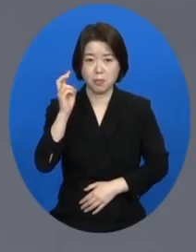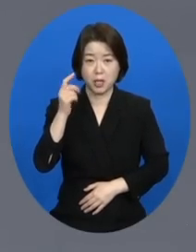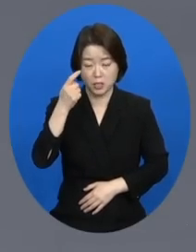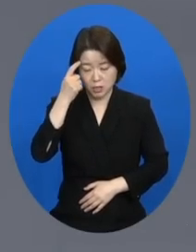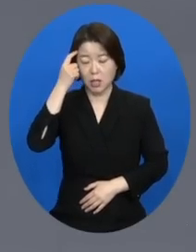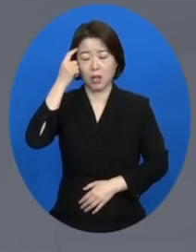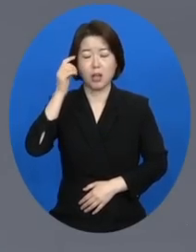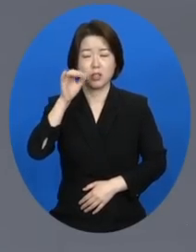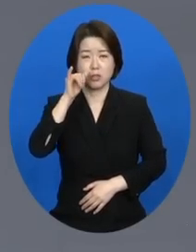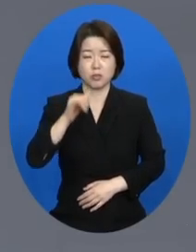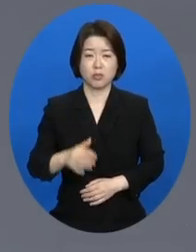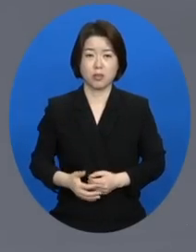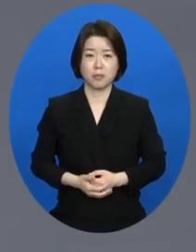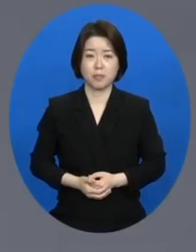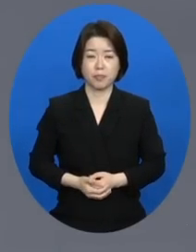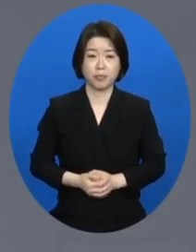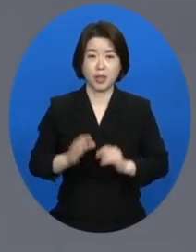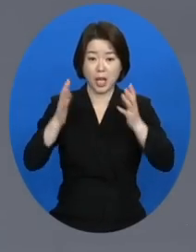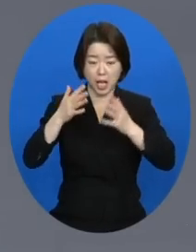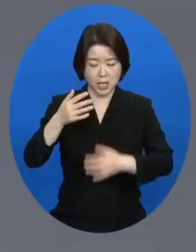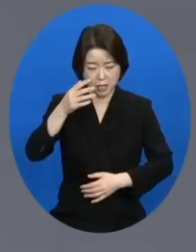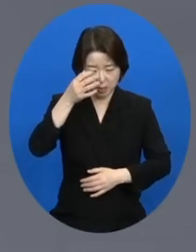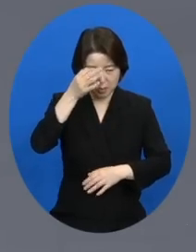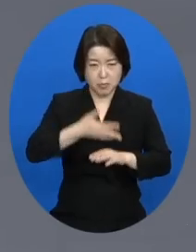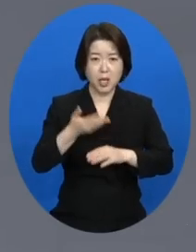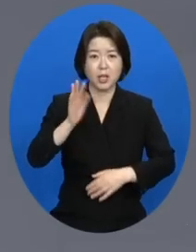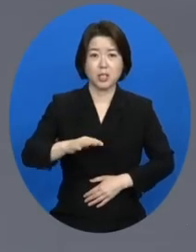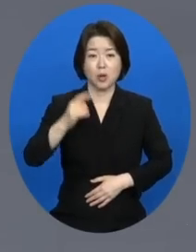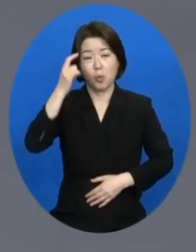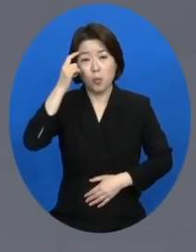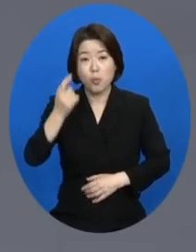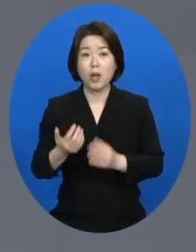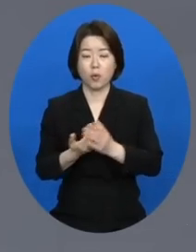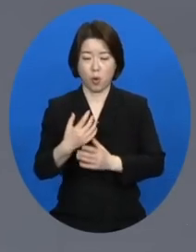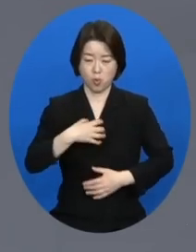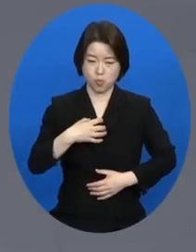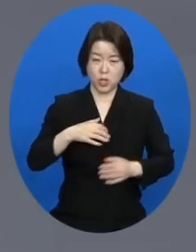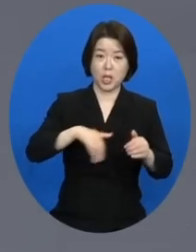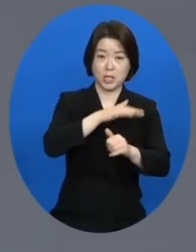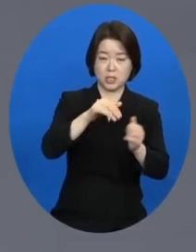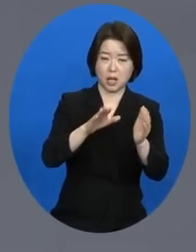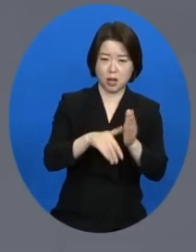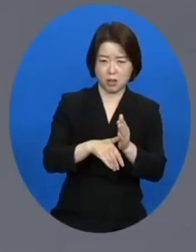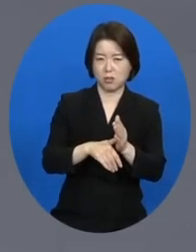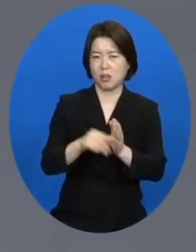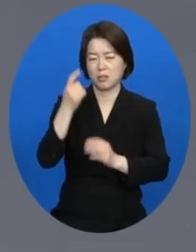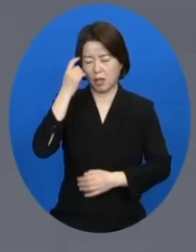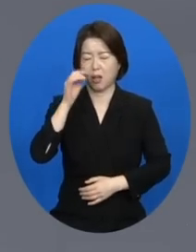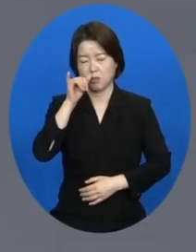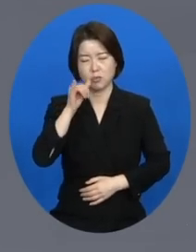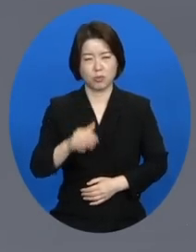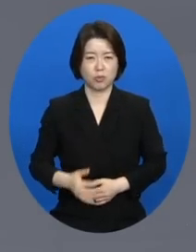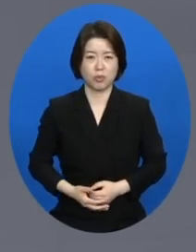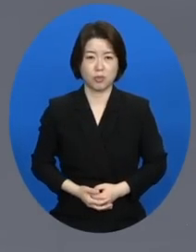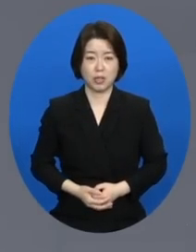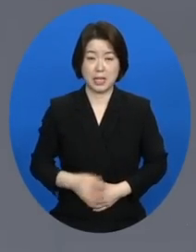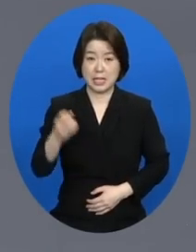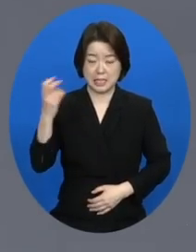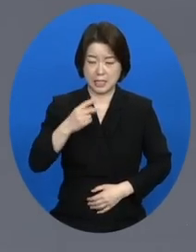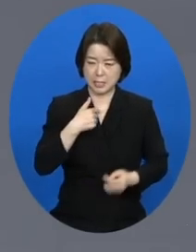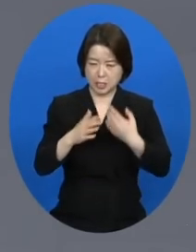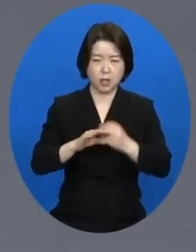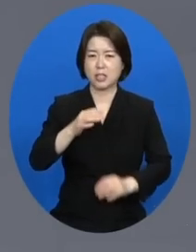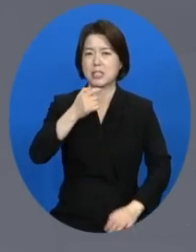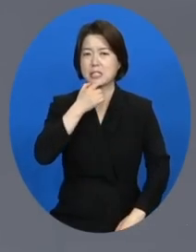생각도 막 들죠. 아이에게는 미안하지만 왜 그런 생각이 그 위기 상황에서 들지 않았겠습니까? 다시는 겪고 싶지